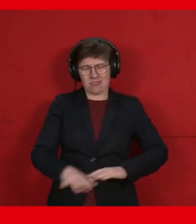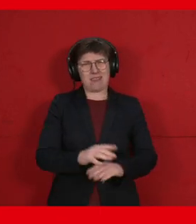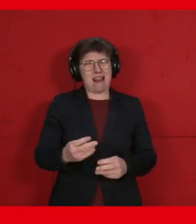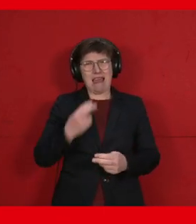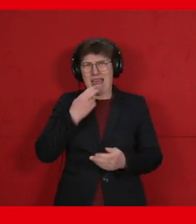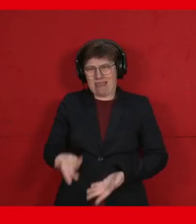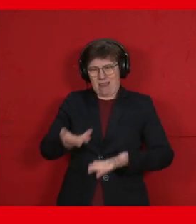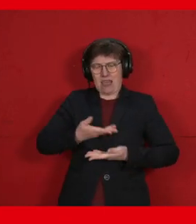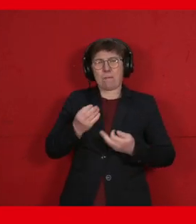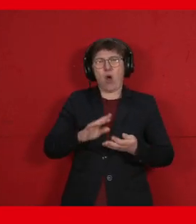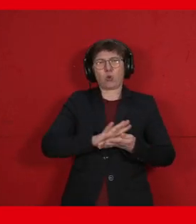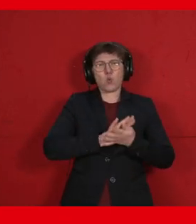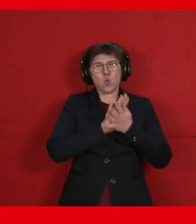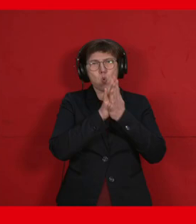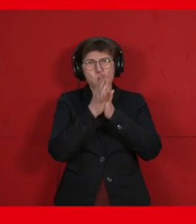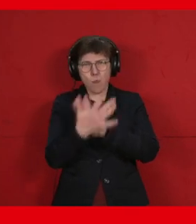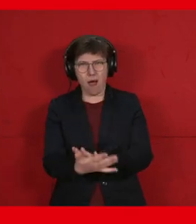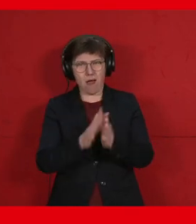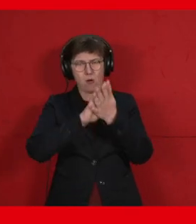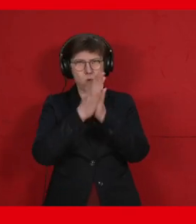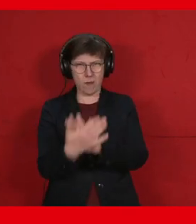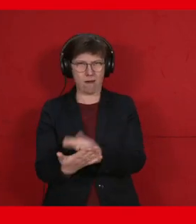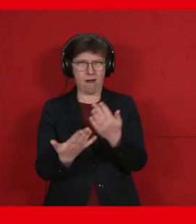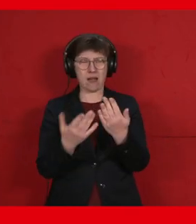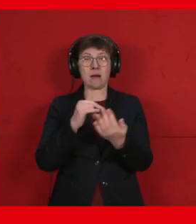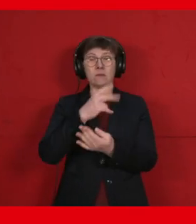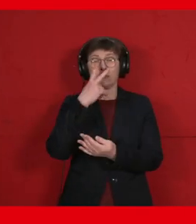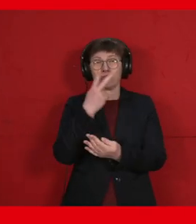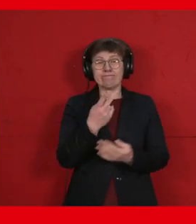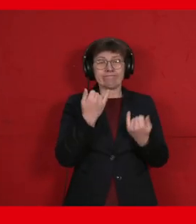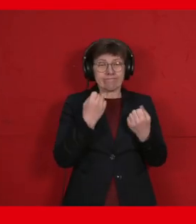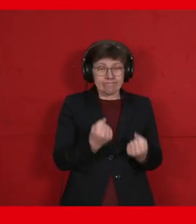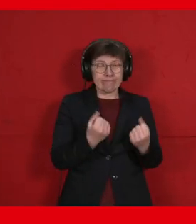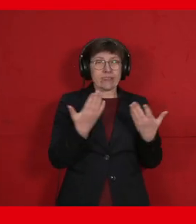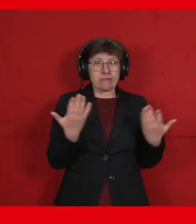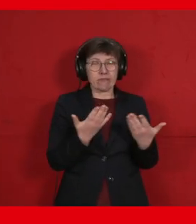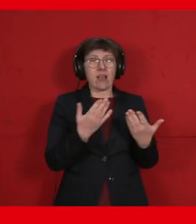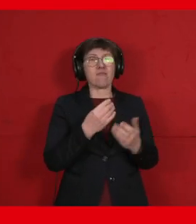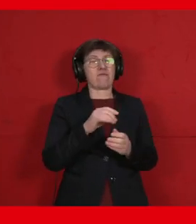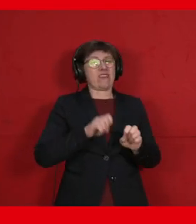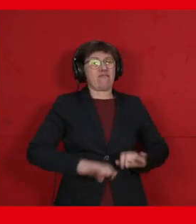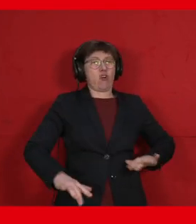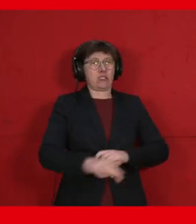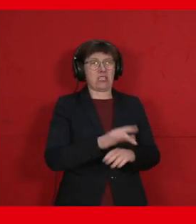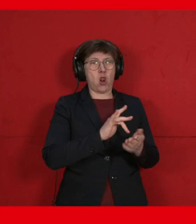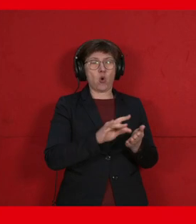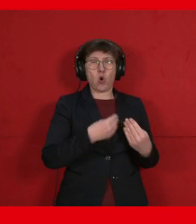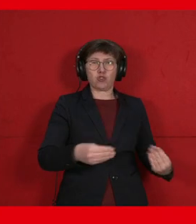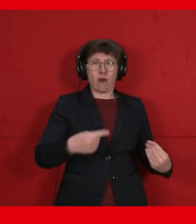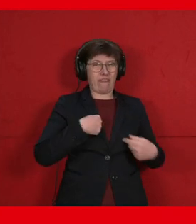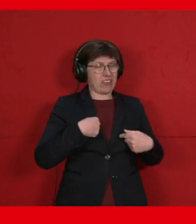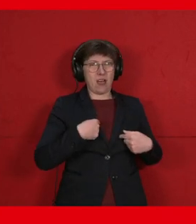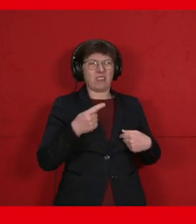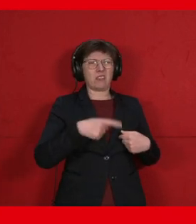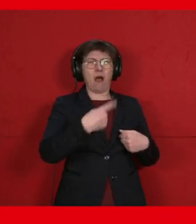wir Übergänge und wir müssen auch versuchen sicherzustellen, dass die fossilen Rohstoffe, die wir nicht nachfragen,